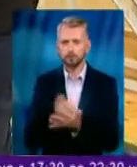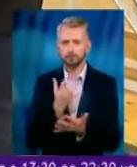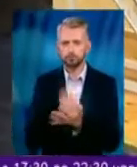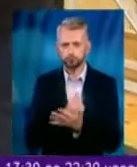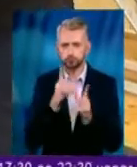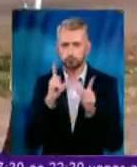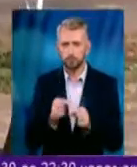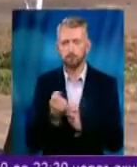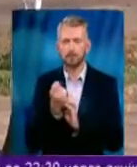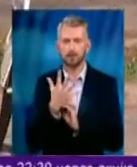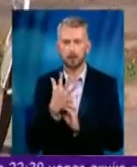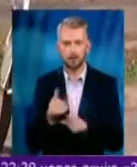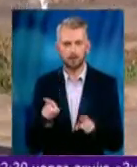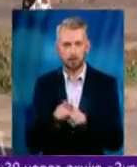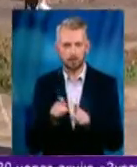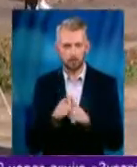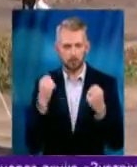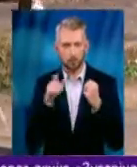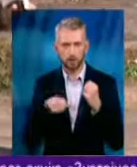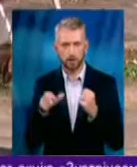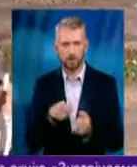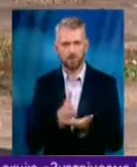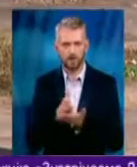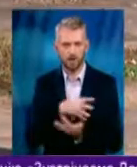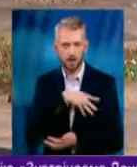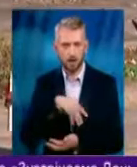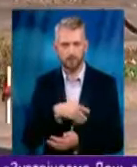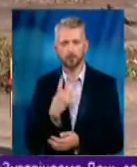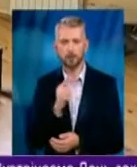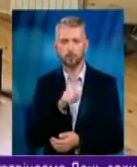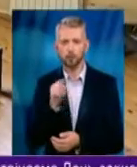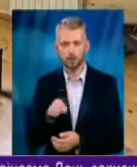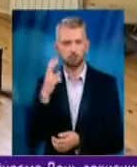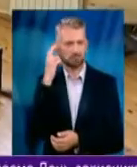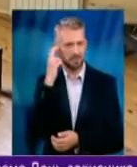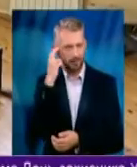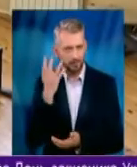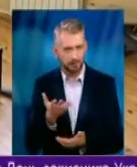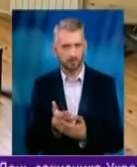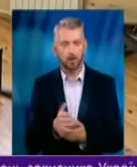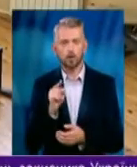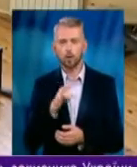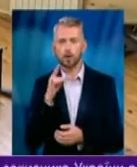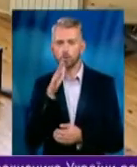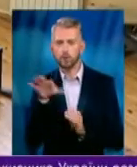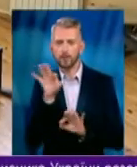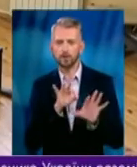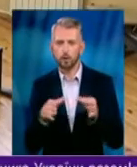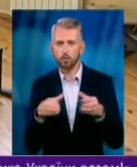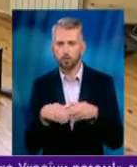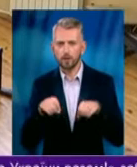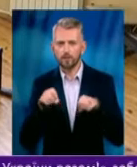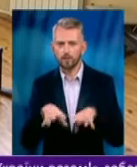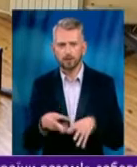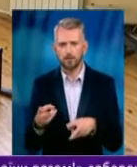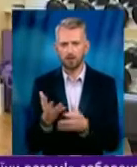15 таких неймовірних і нескорених спортсменів-ветеранів. Четверо із них – кияни. Цього разу при відборі до команди вирішили обійтися